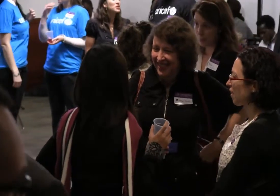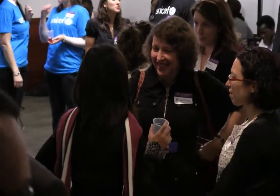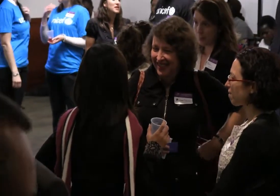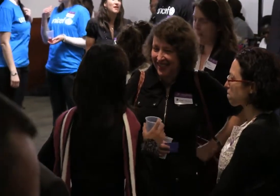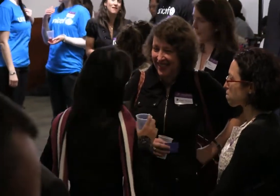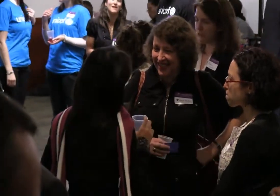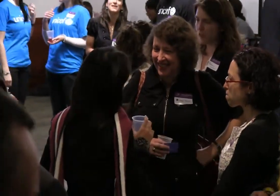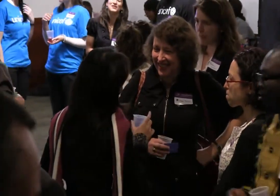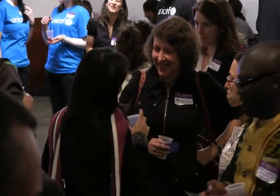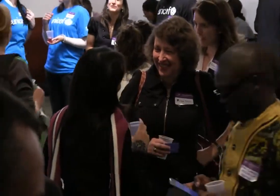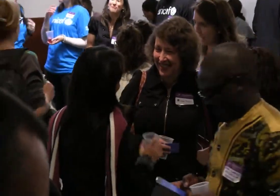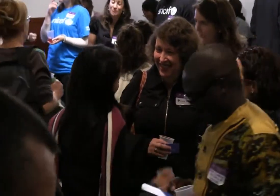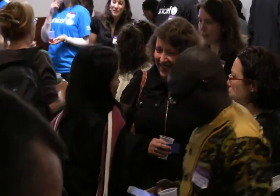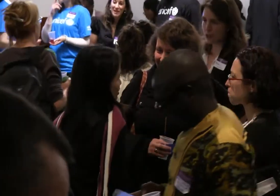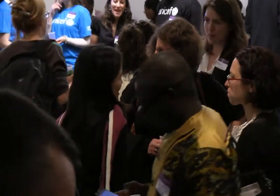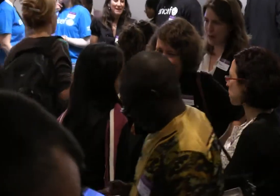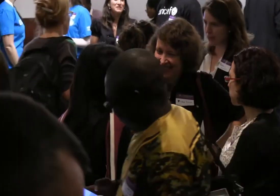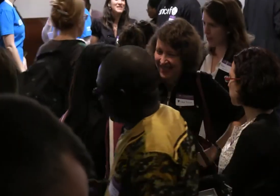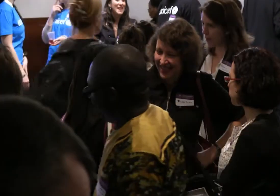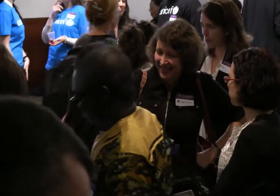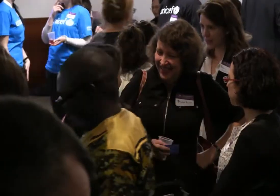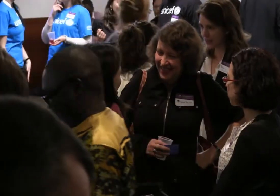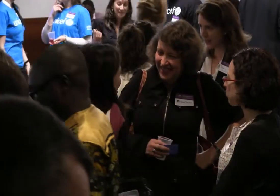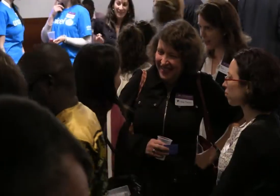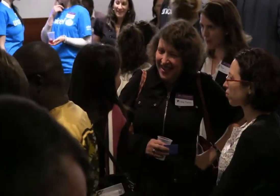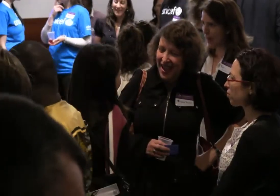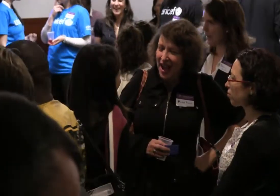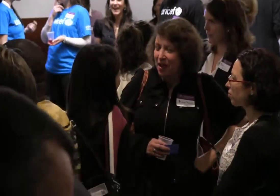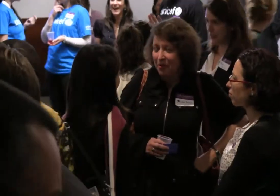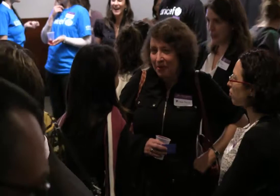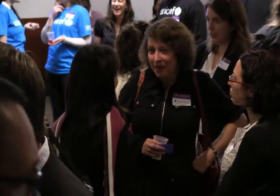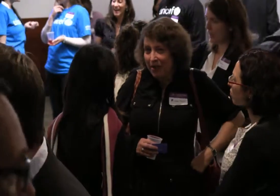abánidáṣepọ̀ ó ń dání o.